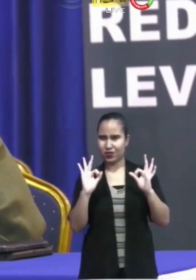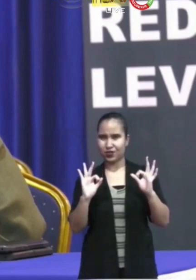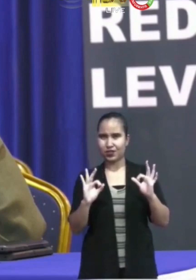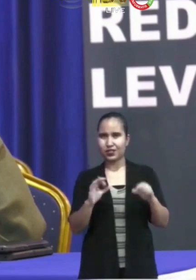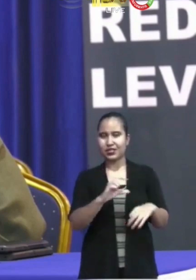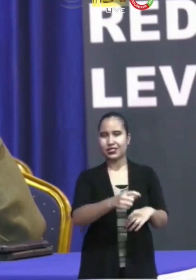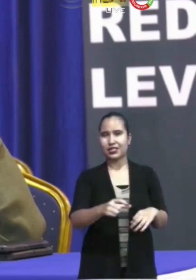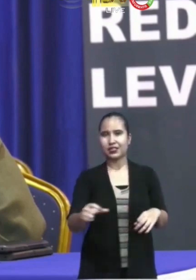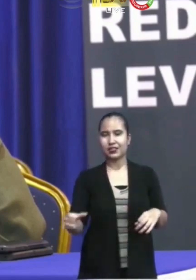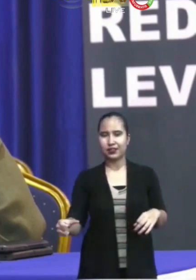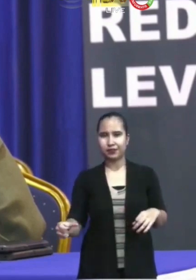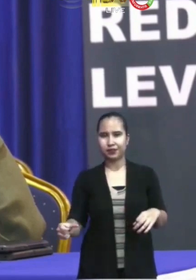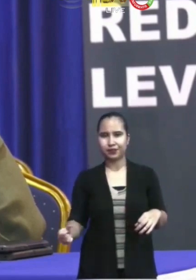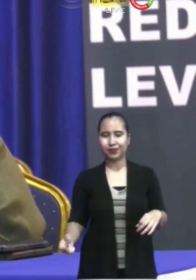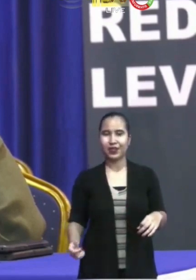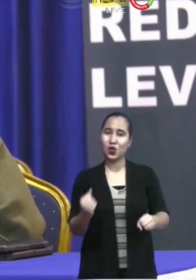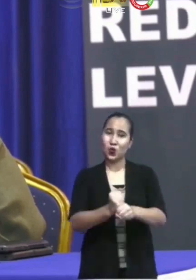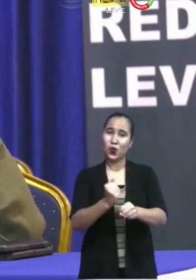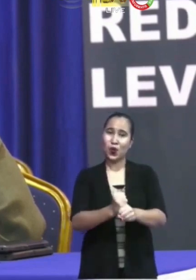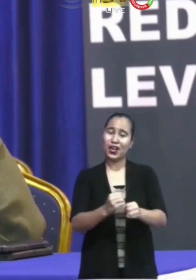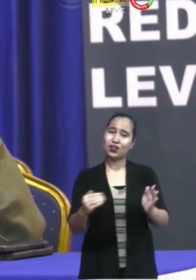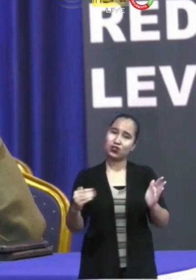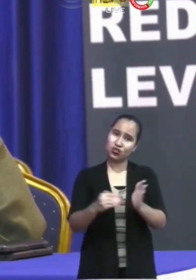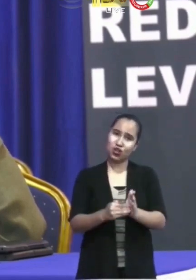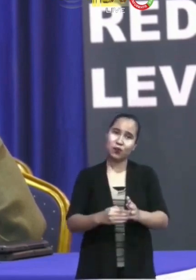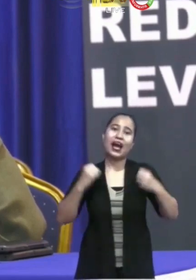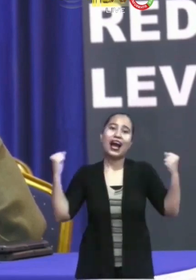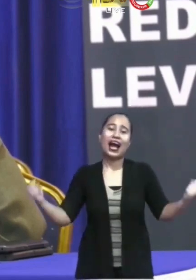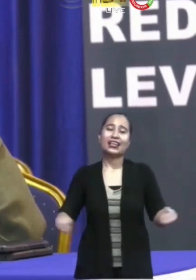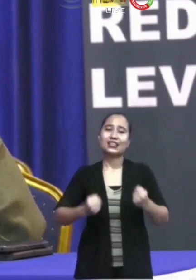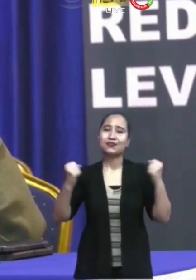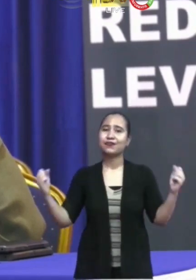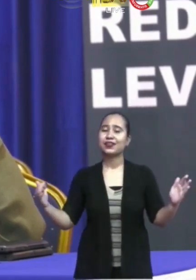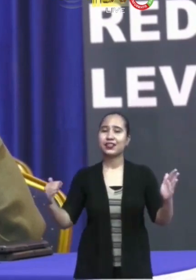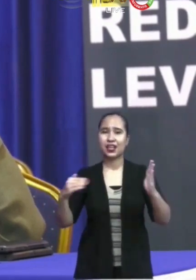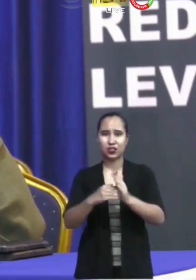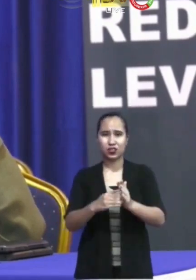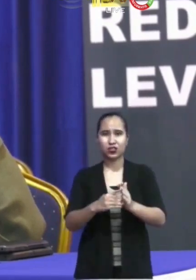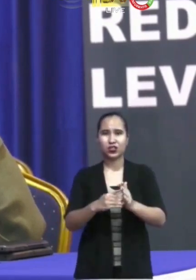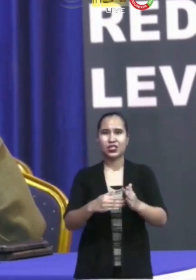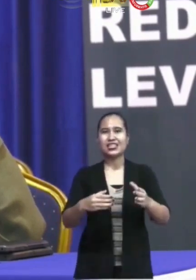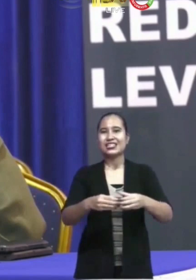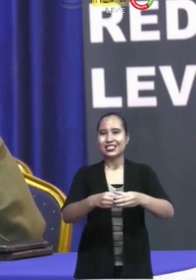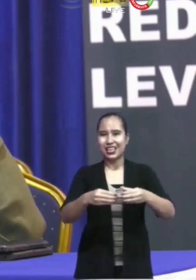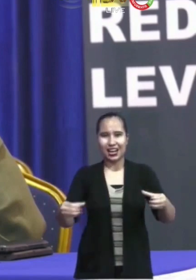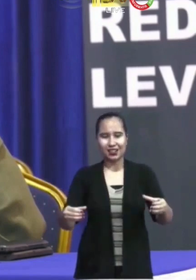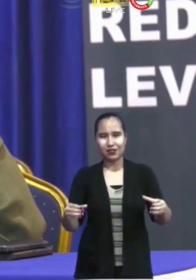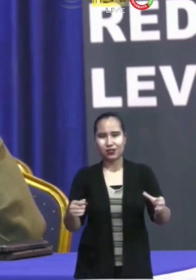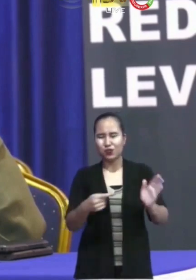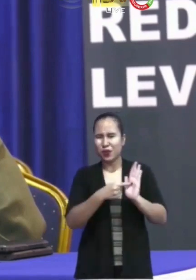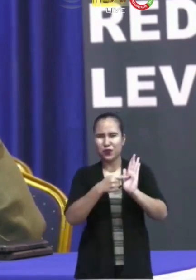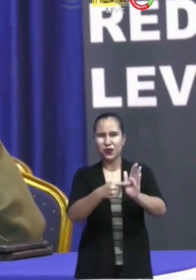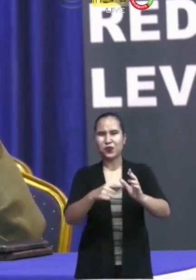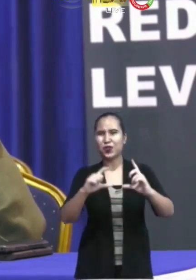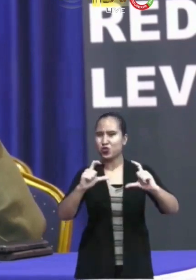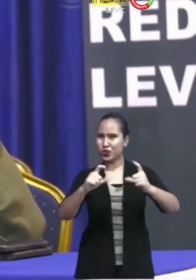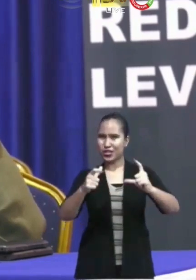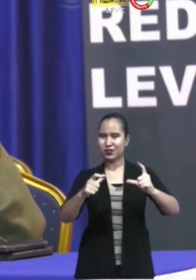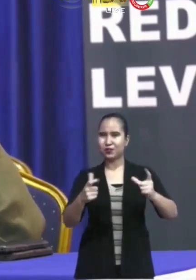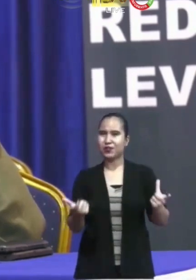Werk komt stil te liggen, activiteiten komen stil te liggen. De zaken zoals toerisme,